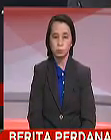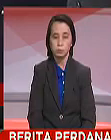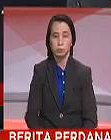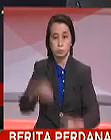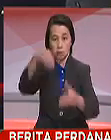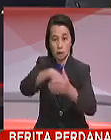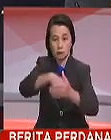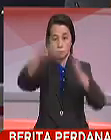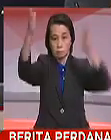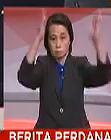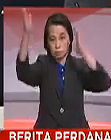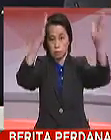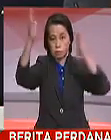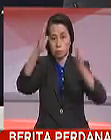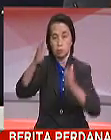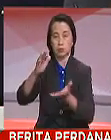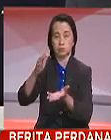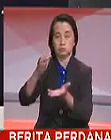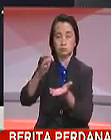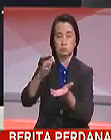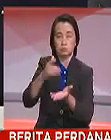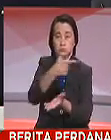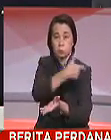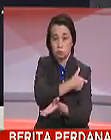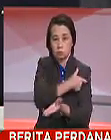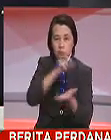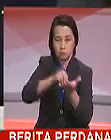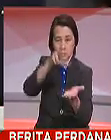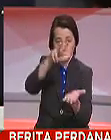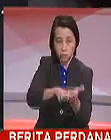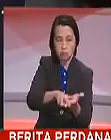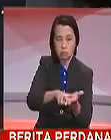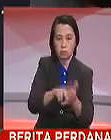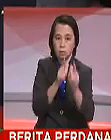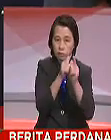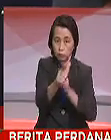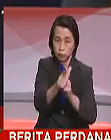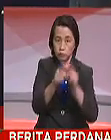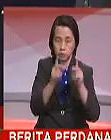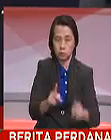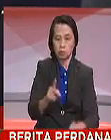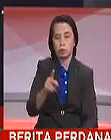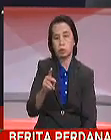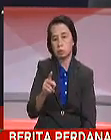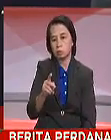Dalam negara kita, vaksin yang diiktiraf di dalam negara adalah vaksin yang diluluskan oleh NPR.